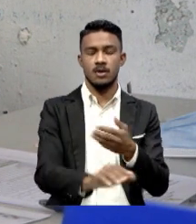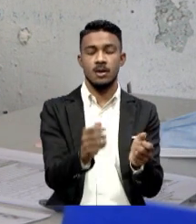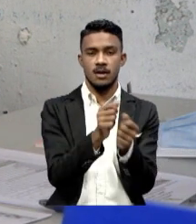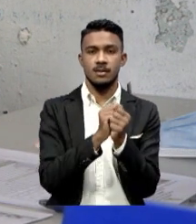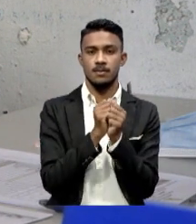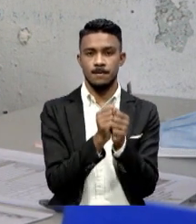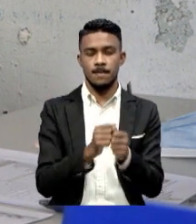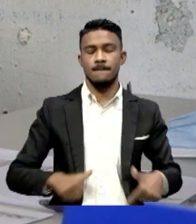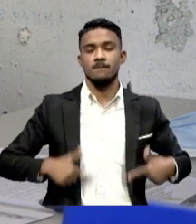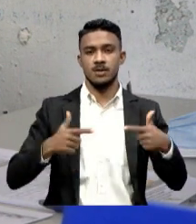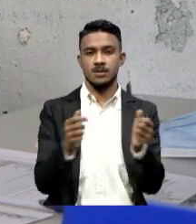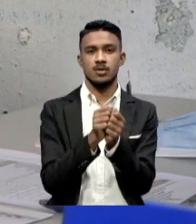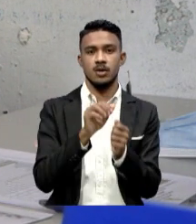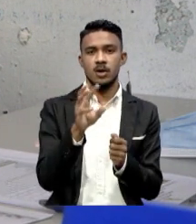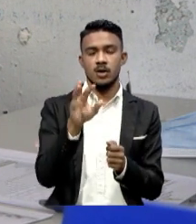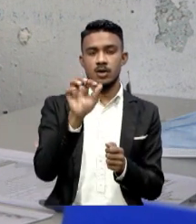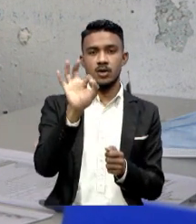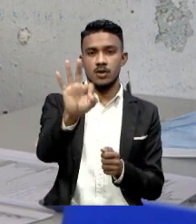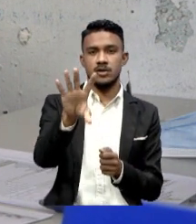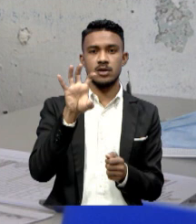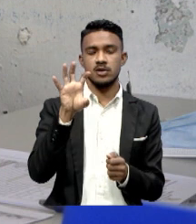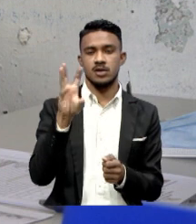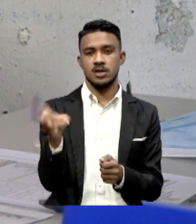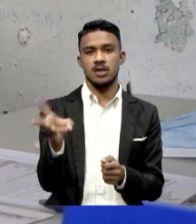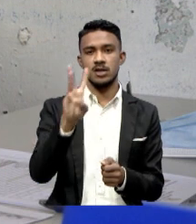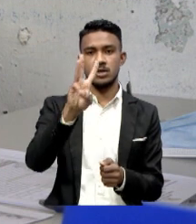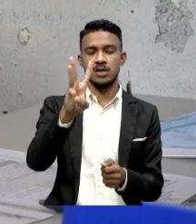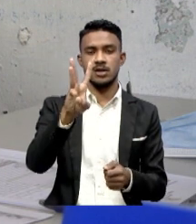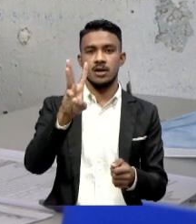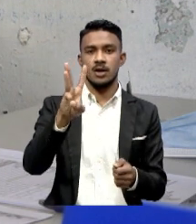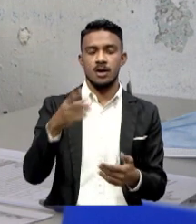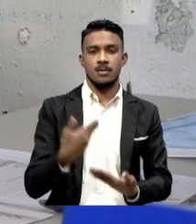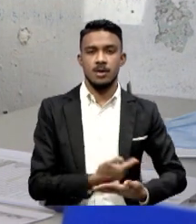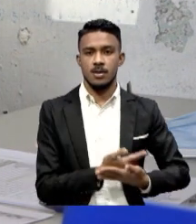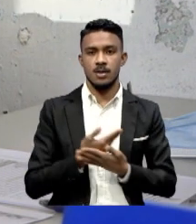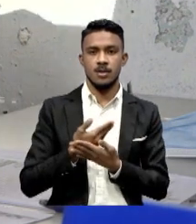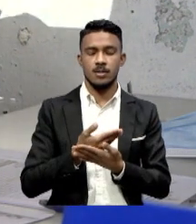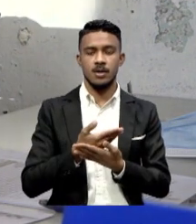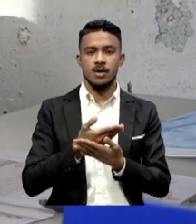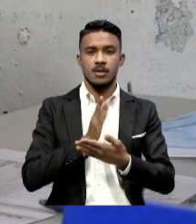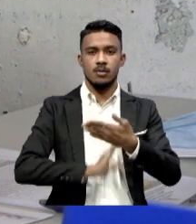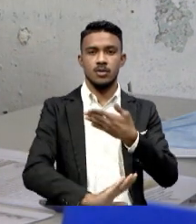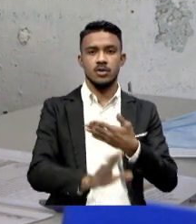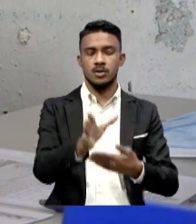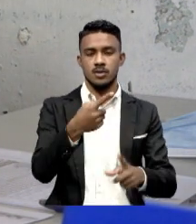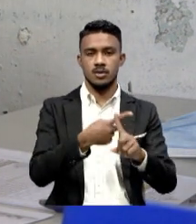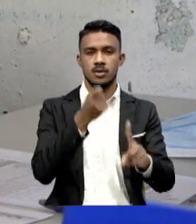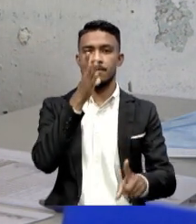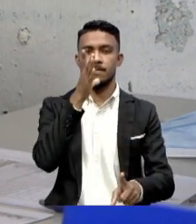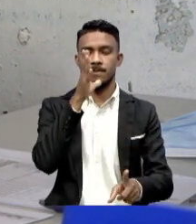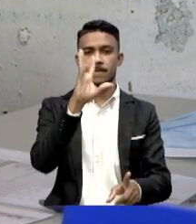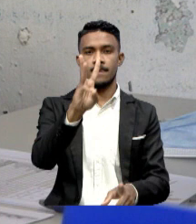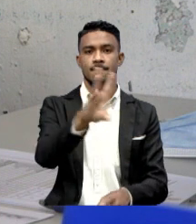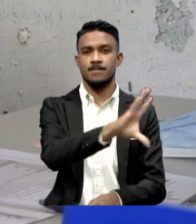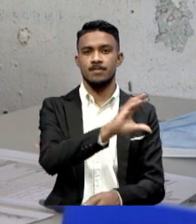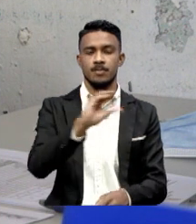966. BBNB MacA, Moris, hosi inan ho kazu pre-eclampsia na inen. Bebene MacMorris hosi inan